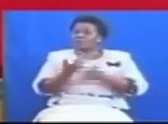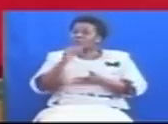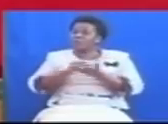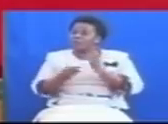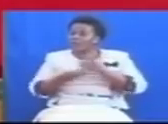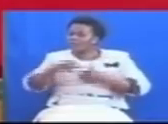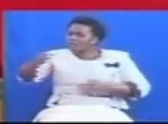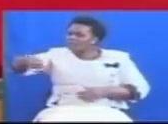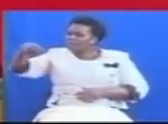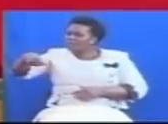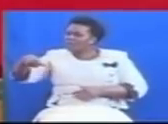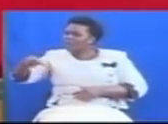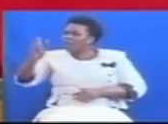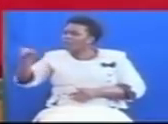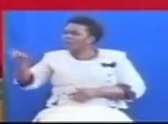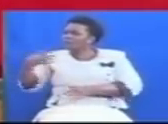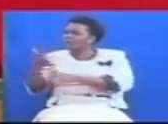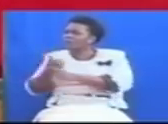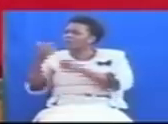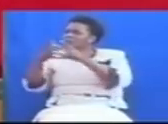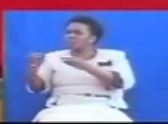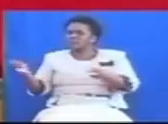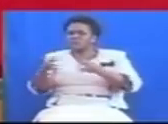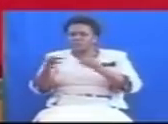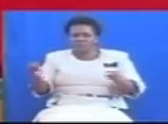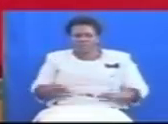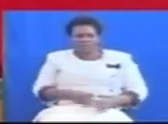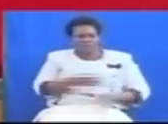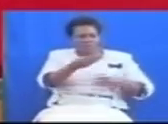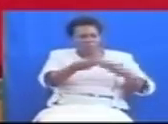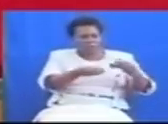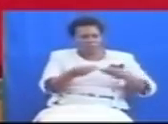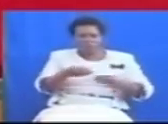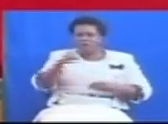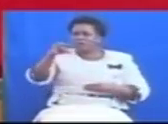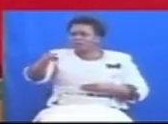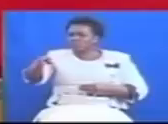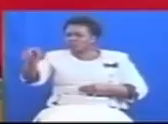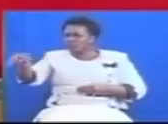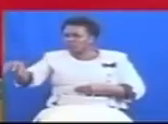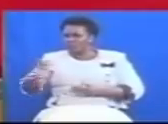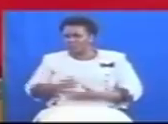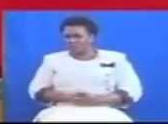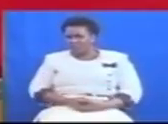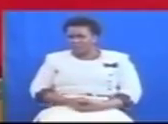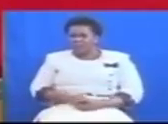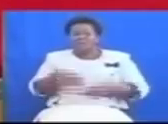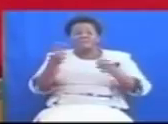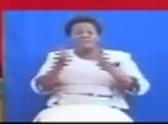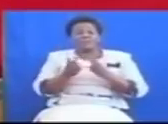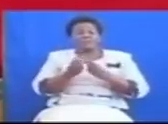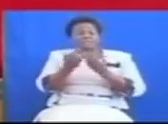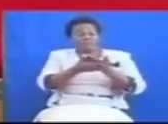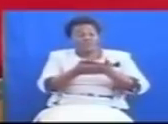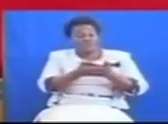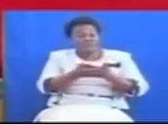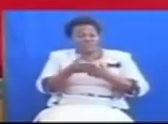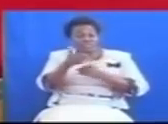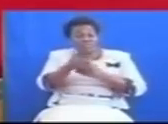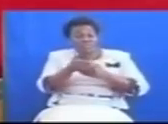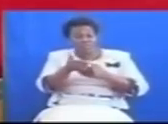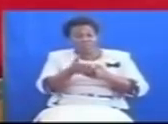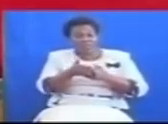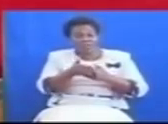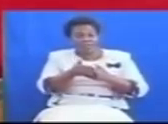kwenye maduka, masoko, migahawa na maeneo mbalimbali. Aidha, kutokana na baadhi ya nchi jirani kupiga marufuku matumizi ya mifuko ya